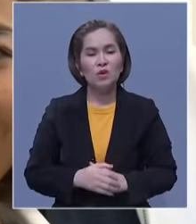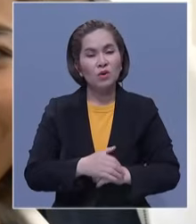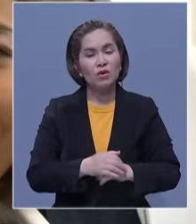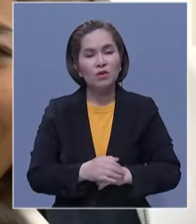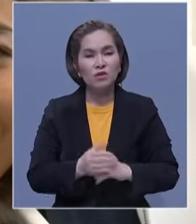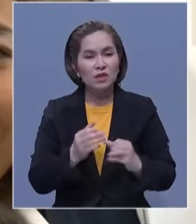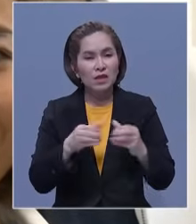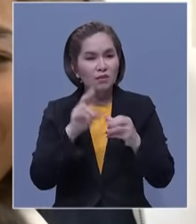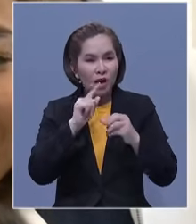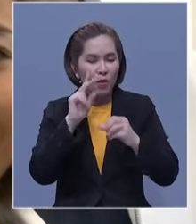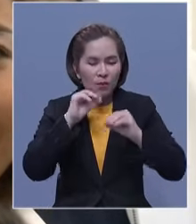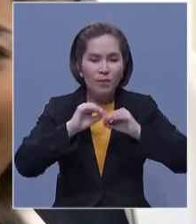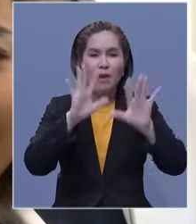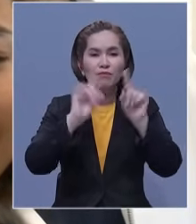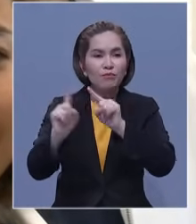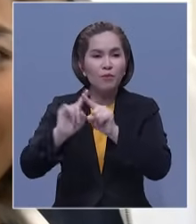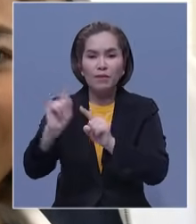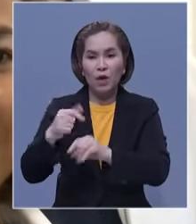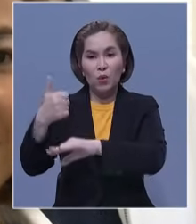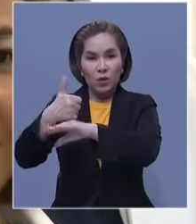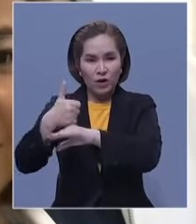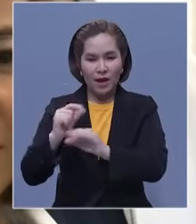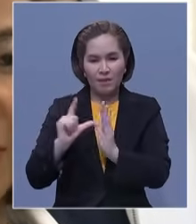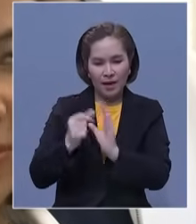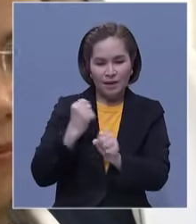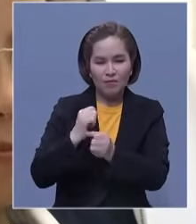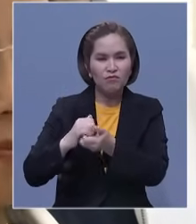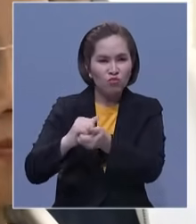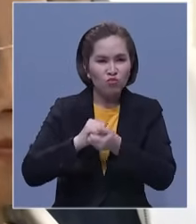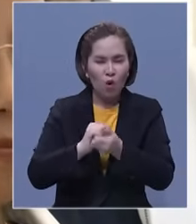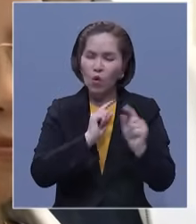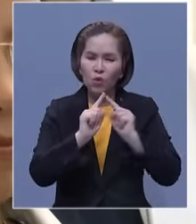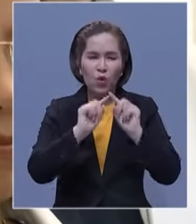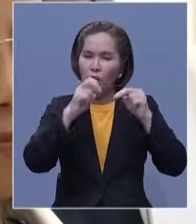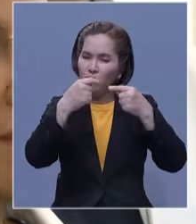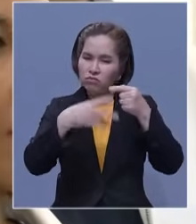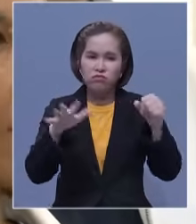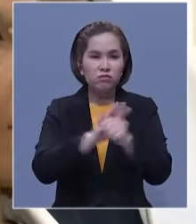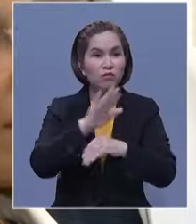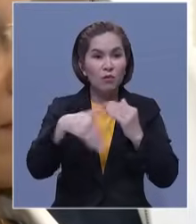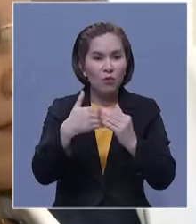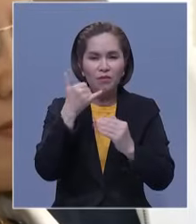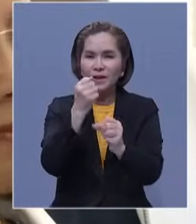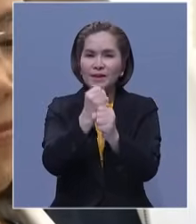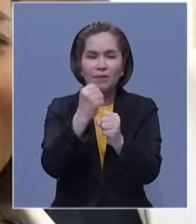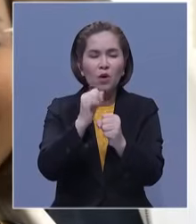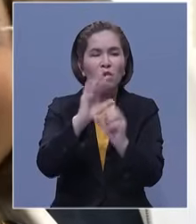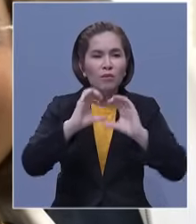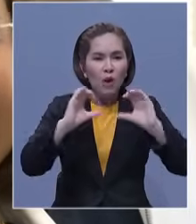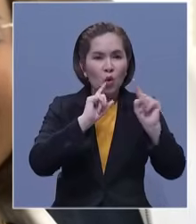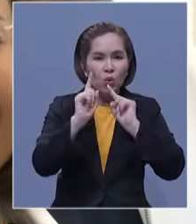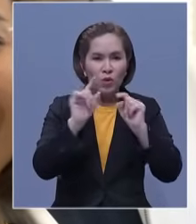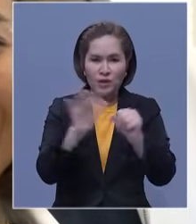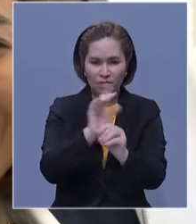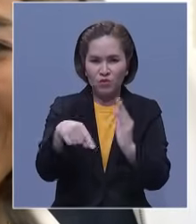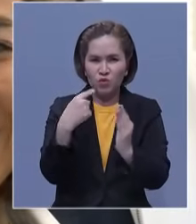จับมือกันทำงานเราคุยกันทุกเรื่องฮะวันนั้นที่ผมไปที่ทำเนียบพูดกัน1ชั่วโมงสื่อก็บอกโอ้คุยกัน1ชั่วโม